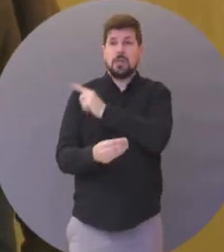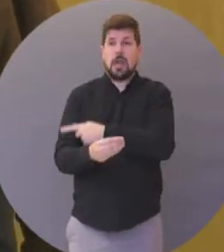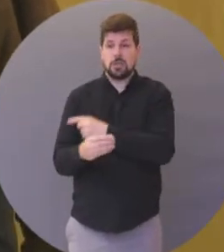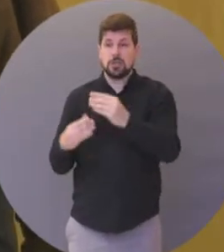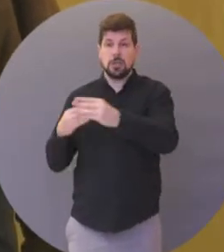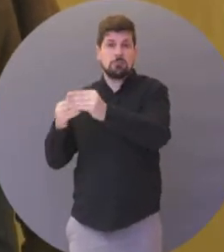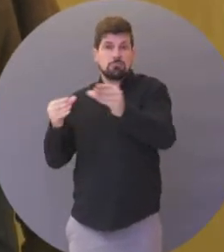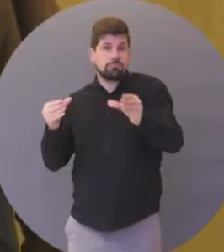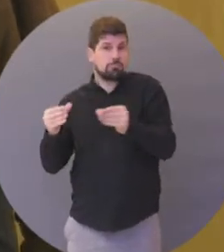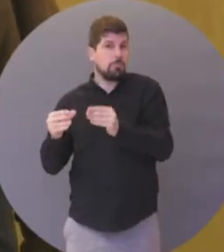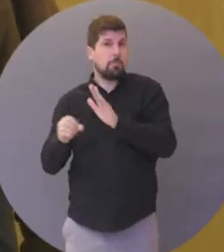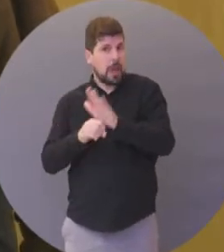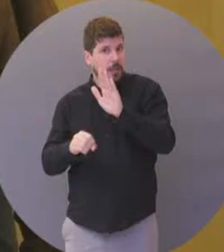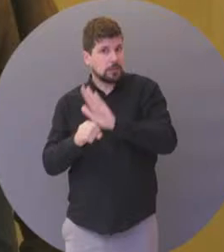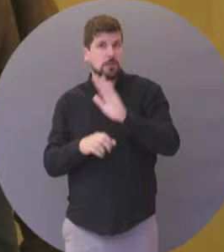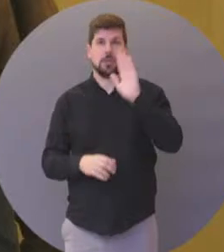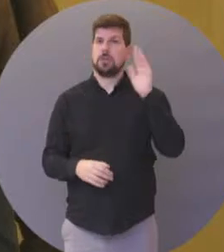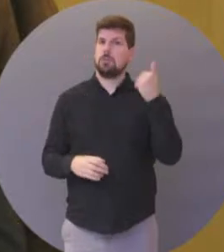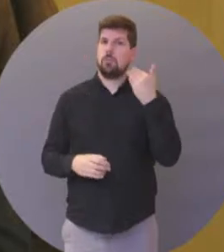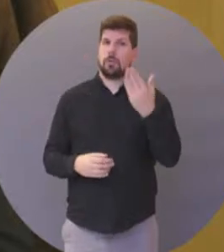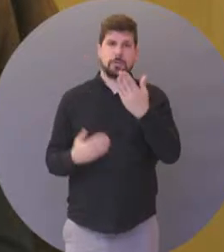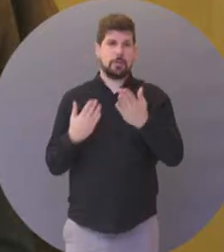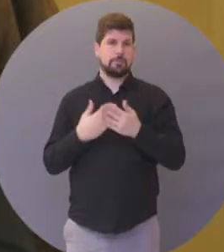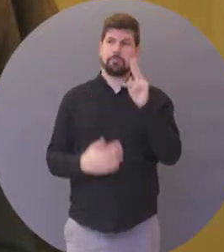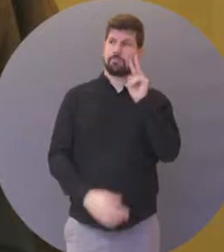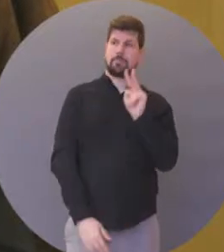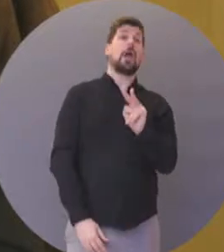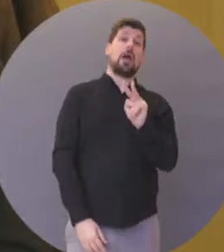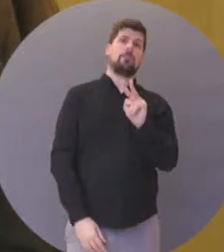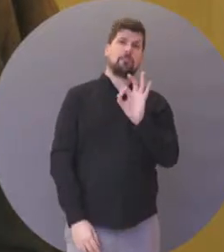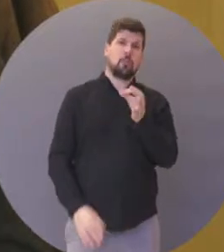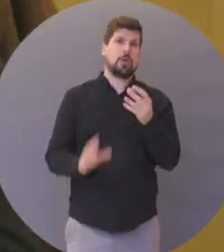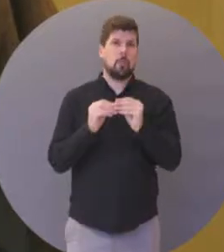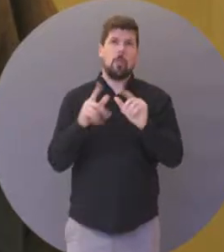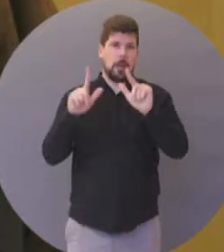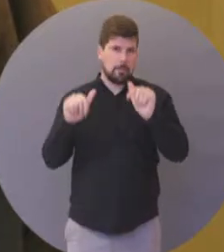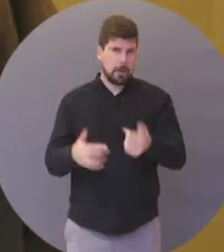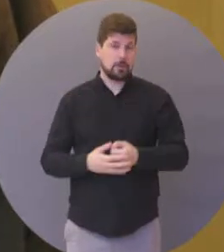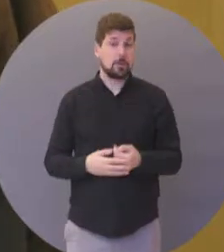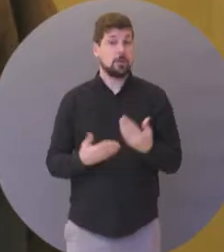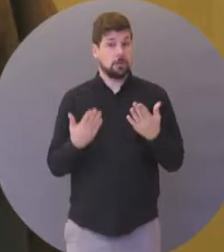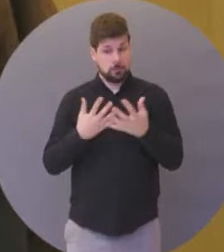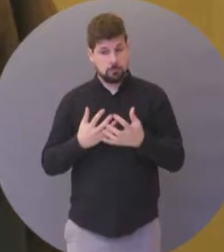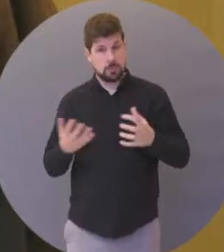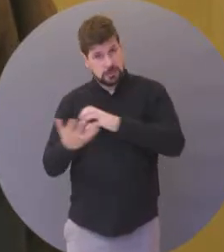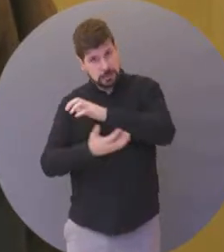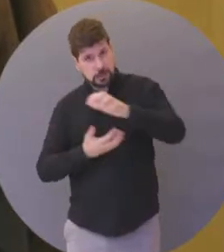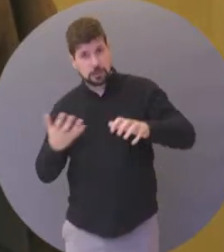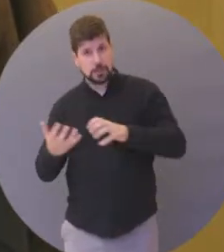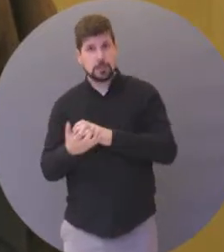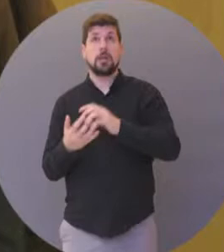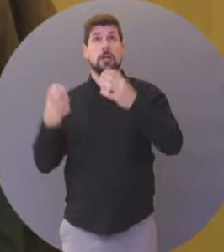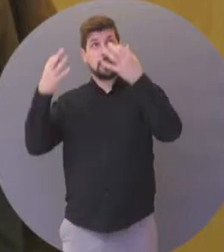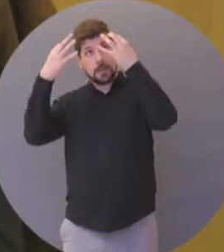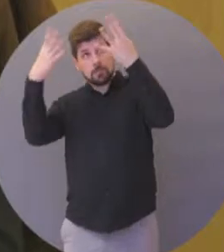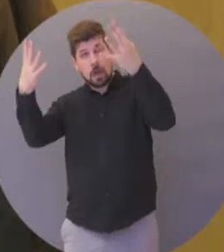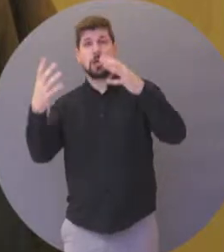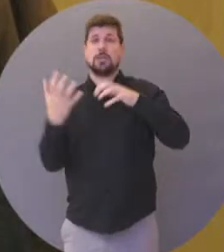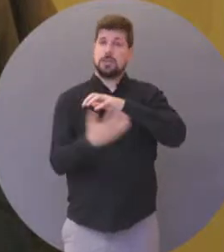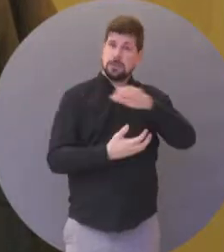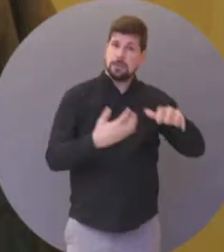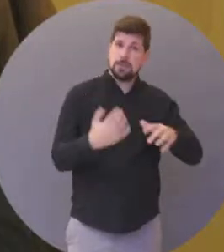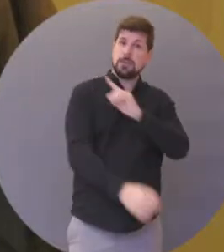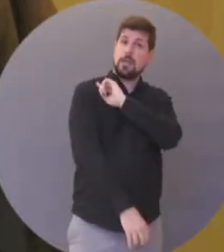bien aujourd'hui la difficulté devant laquelle on est et face à la crise climatique et la crise énergétique qu'on est en train de vivre on se rend compte que